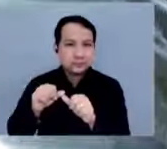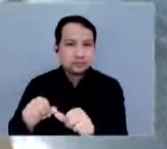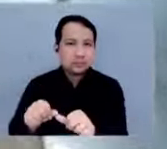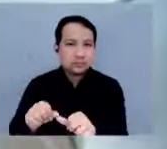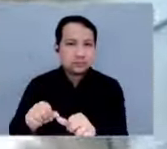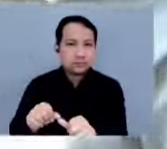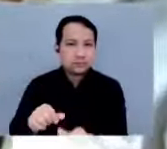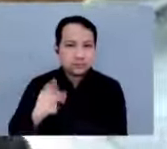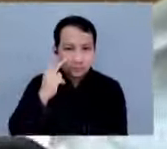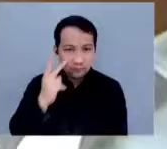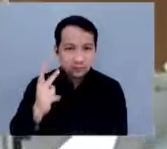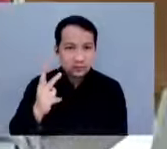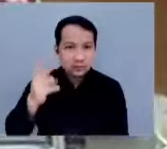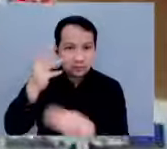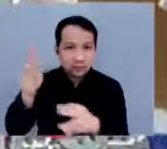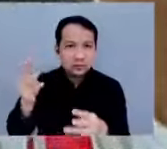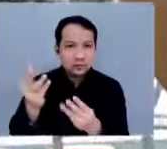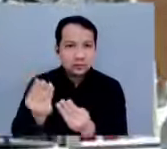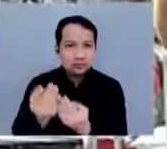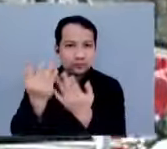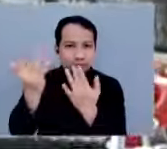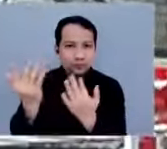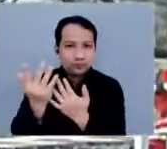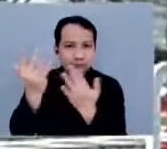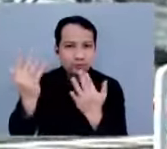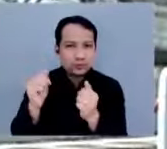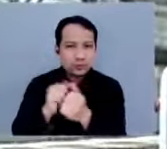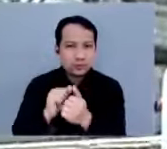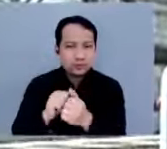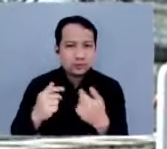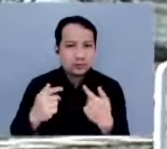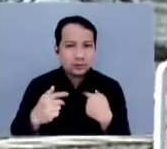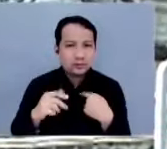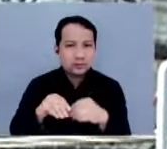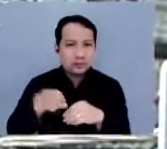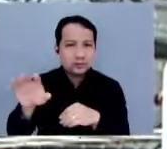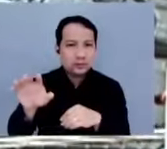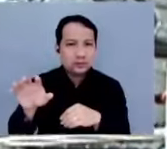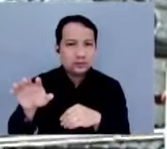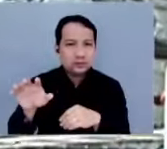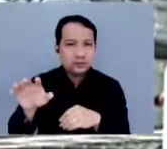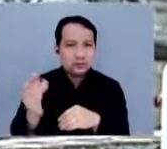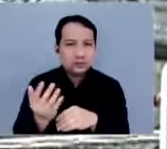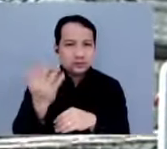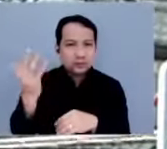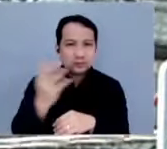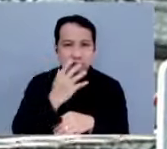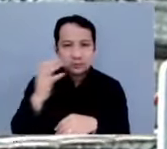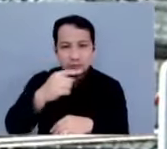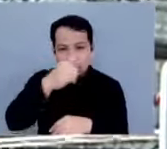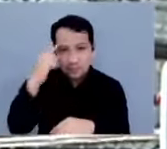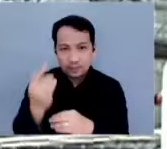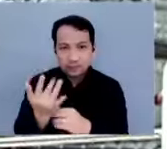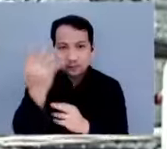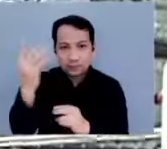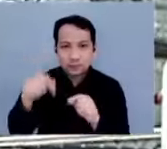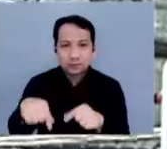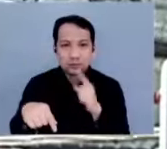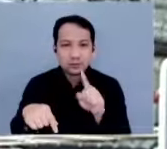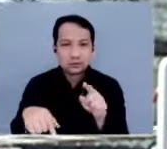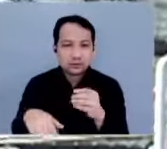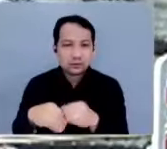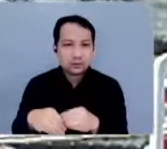bandang mga bintana, nakita pa yung apoy at kasabay niyan, lumalabas yung makapal at maitim na usok. Ayon sa Bureau of Fire Protection,